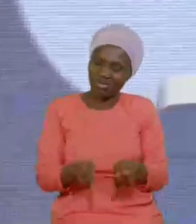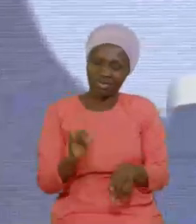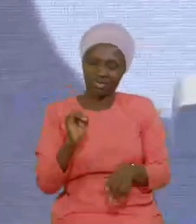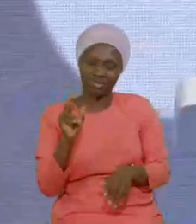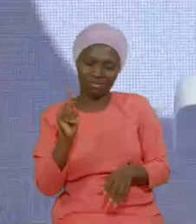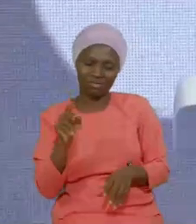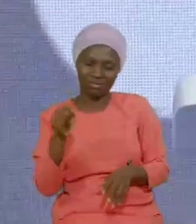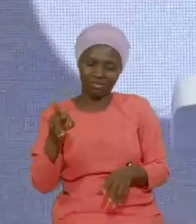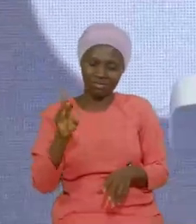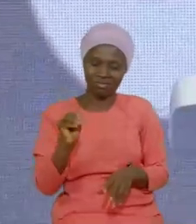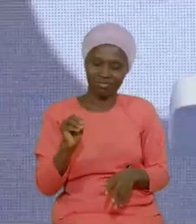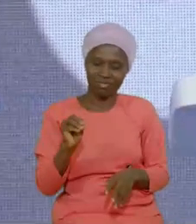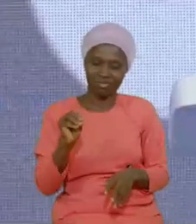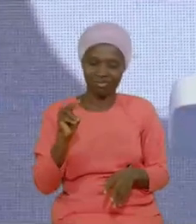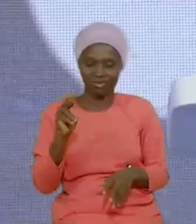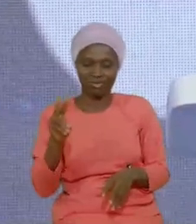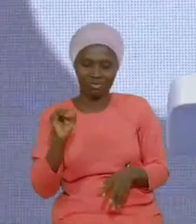Oh, je suis un introverti.